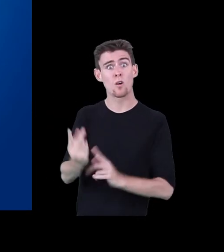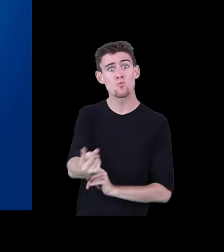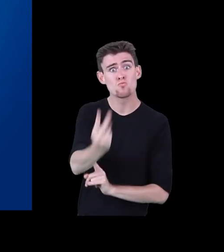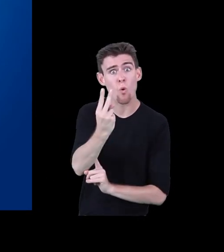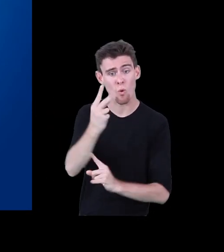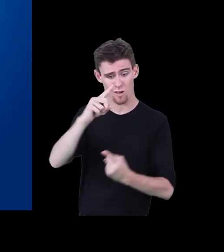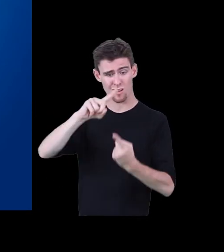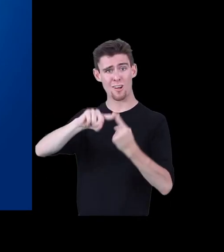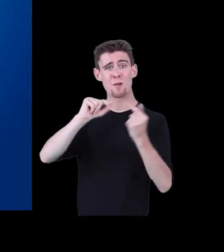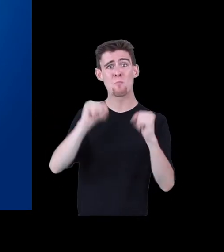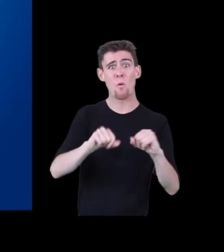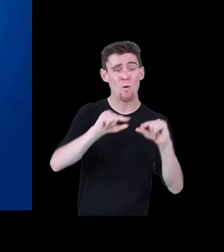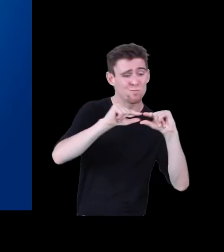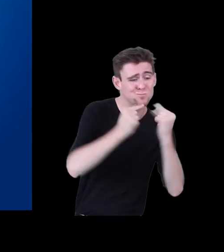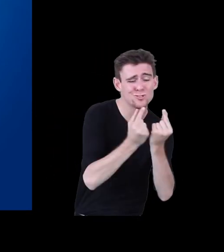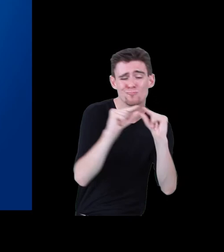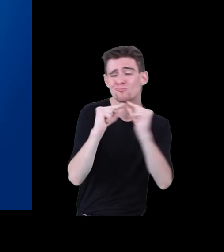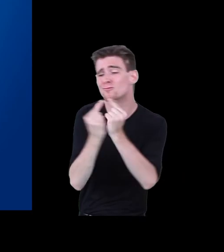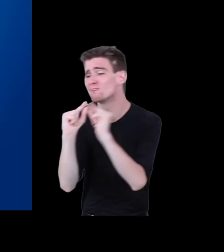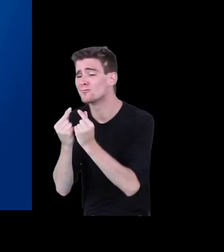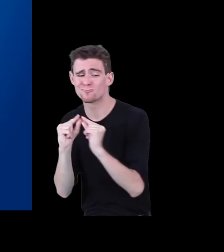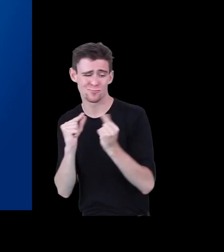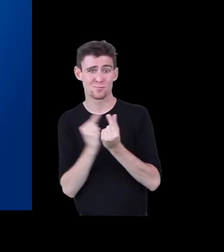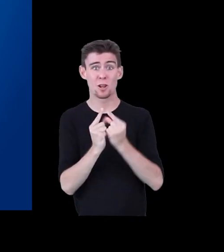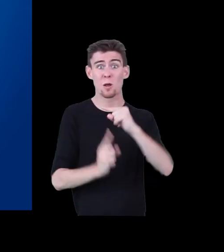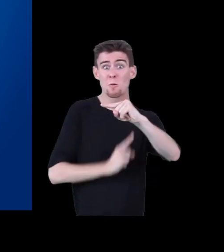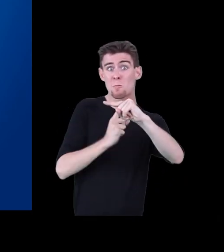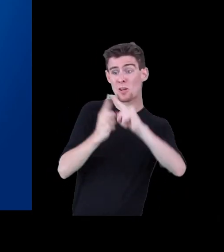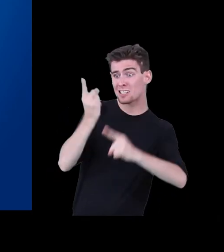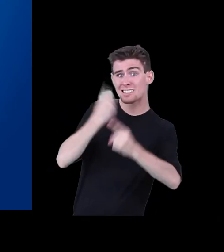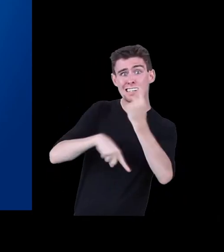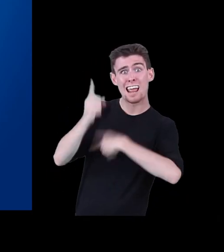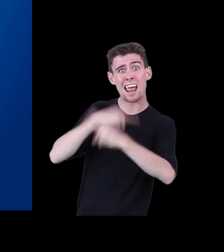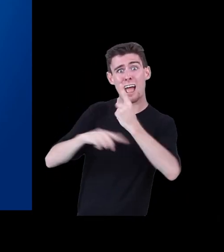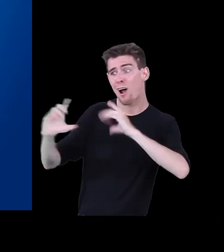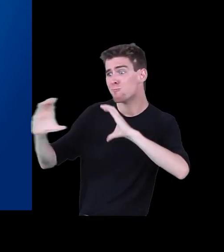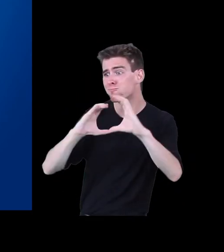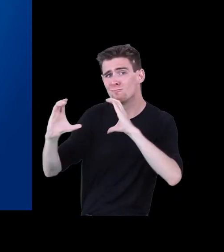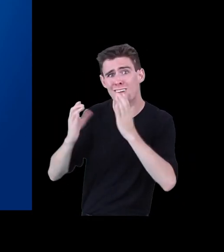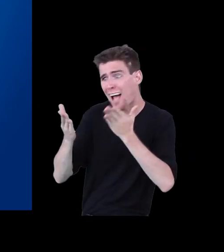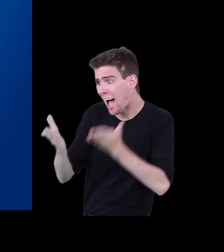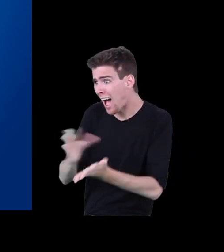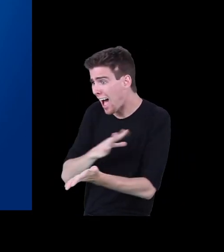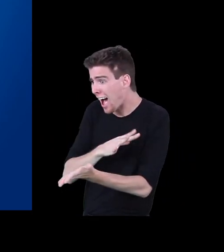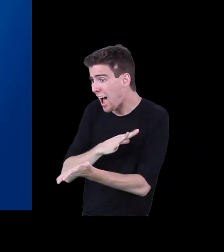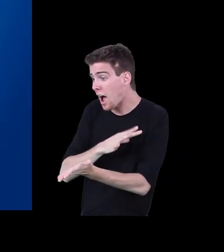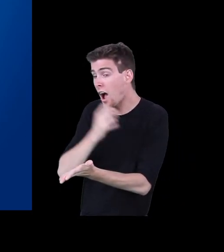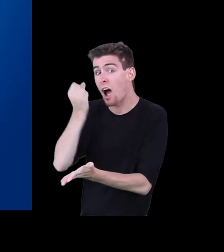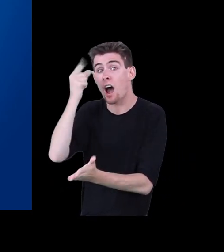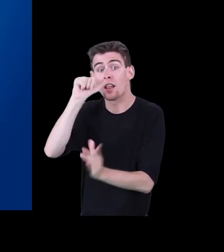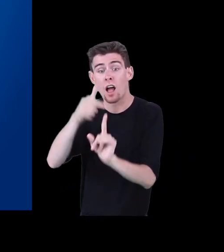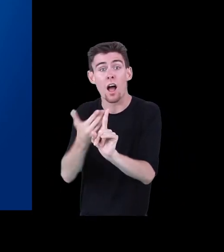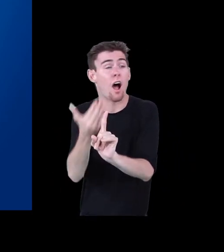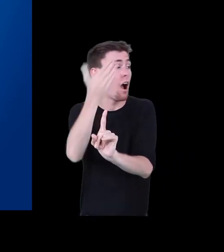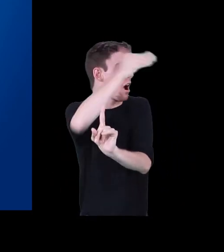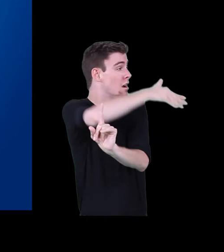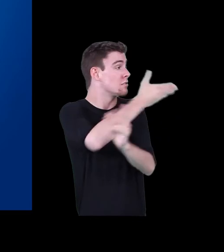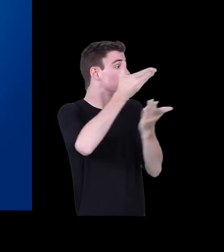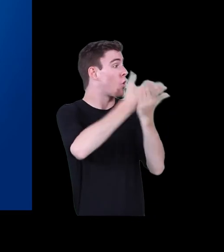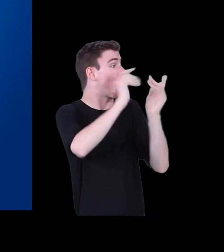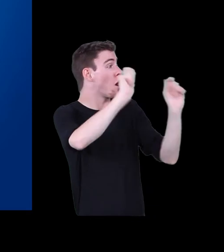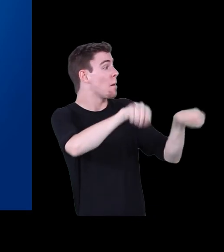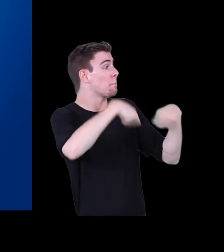langue gestuelle. Ça fait que Audrey-Anne, les petits bouts qu'elle ne comprenait pas à l'école normale, bien là, on